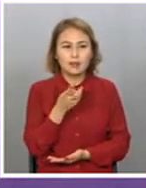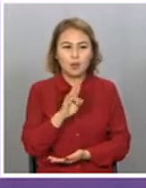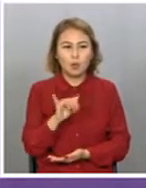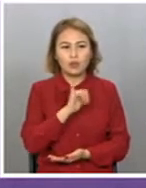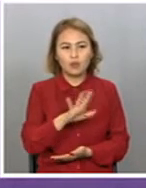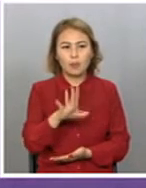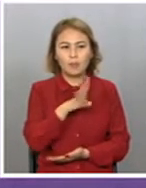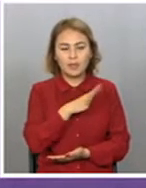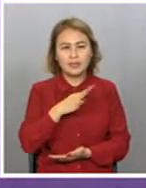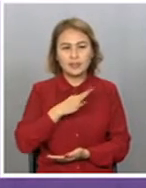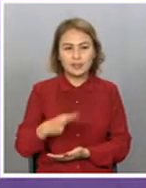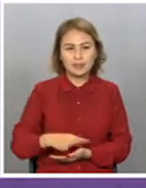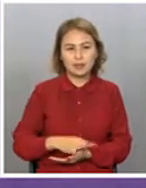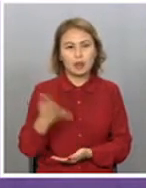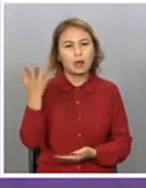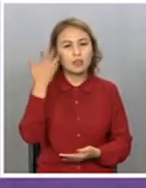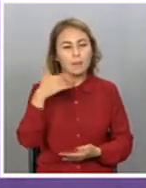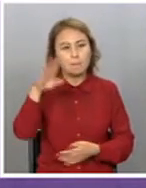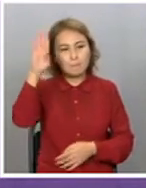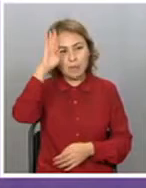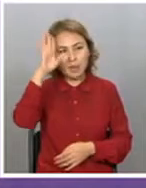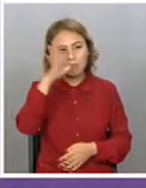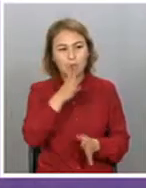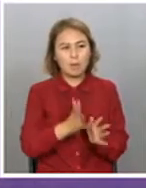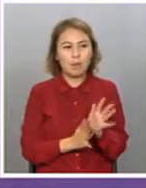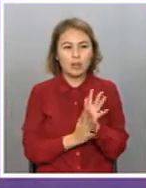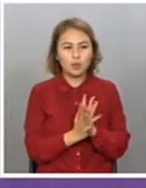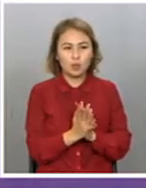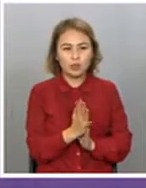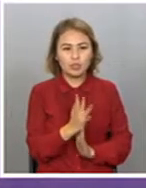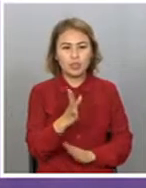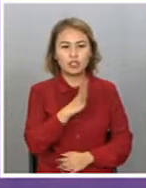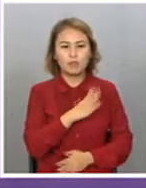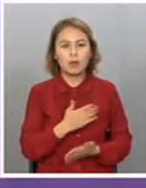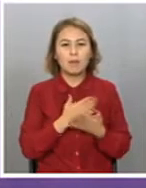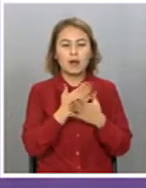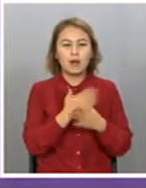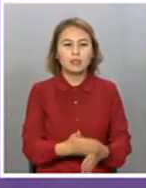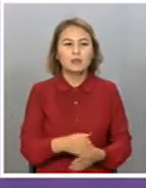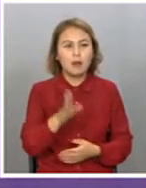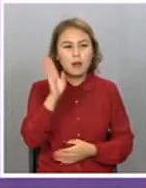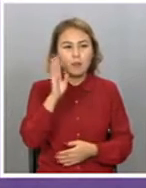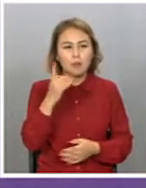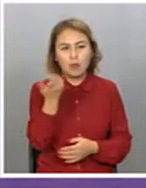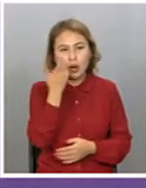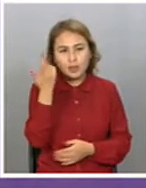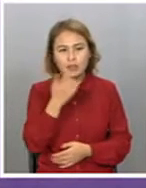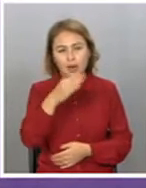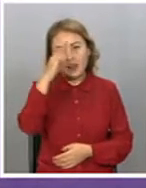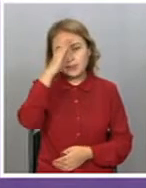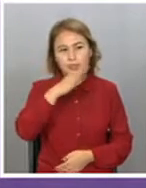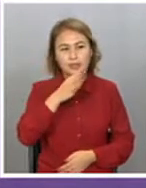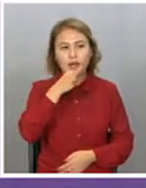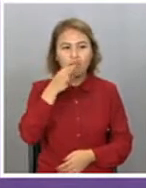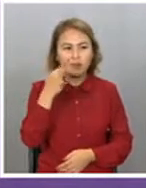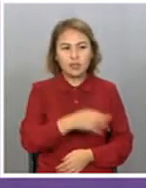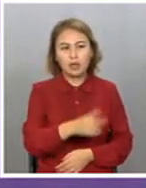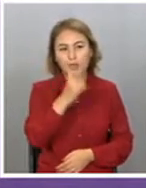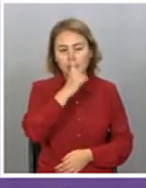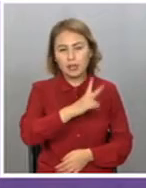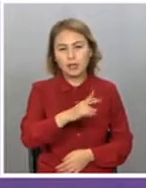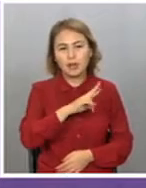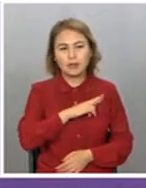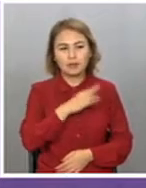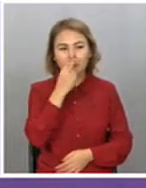него был сын. Когда парень подрос и начал помогать по хозяйству, отец говорит: «Гляжу на